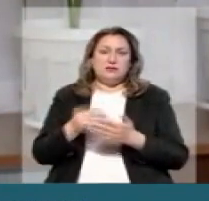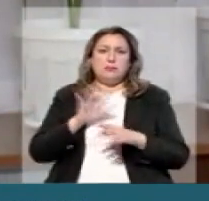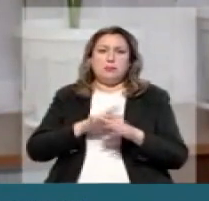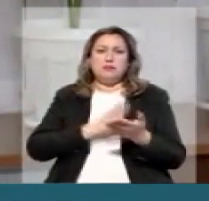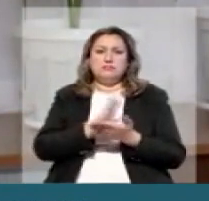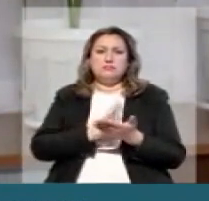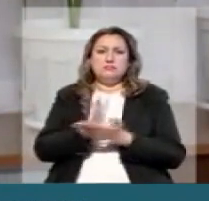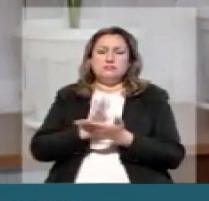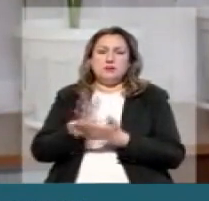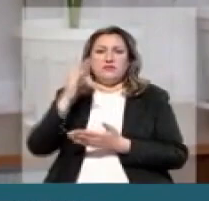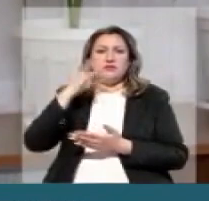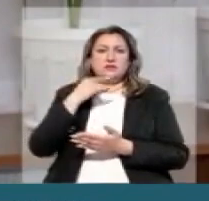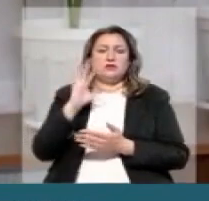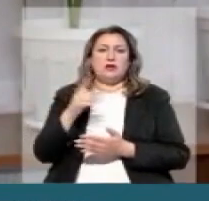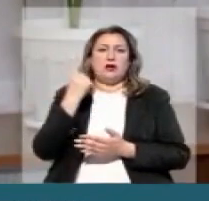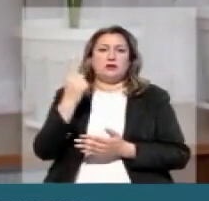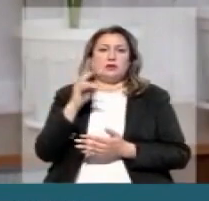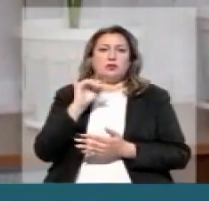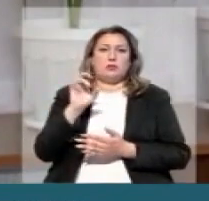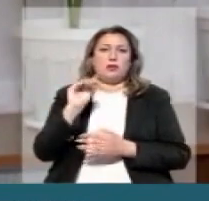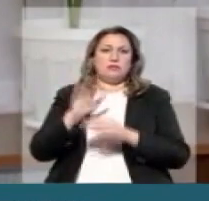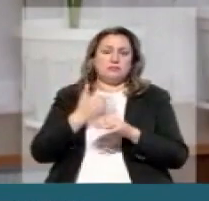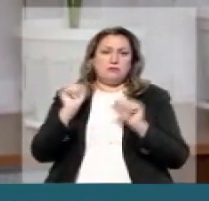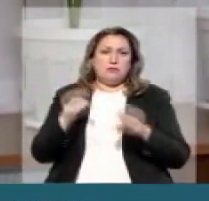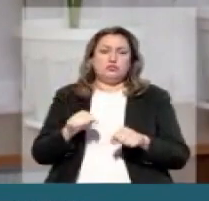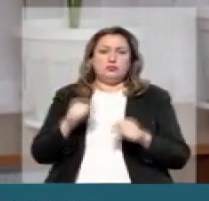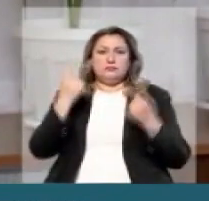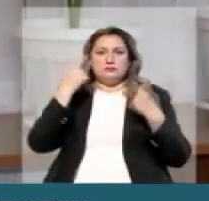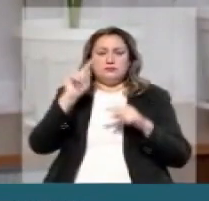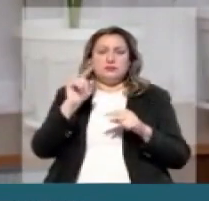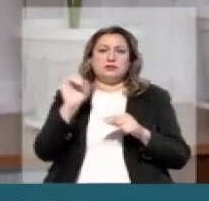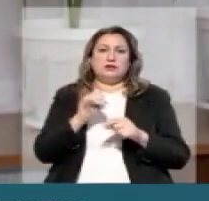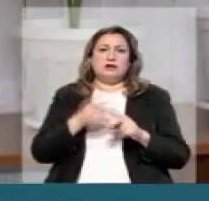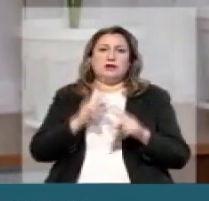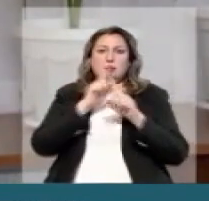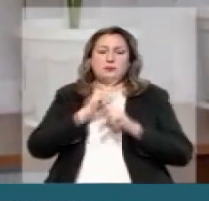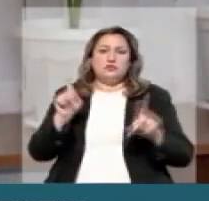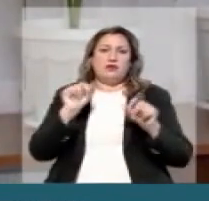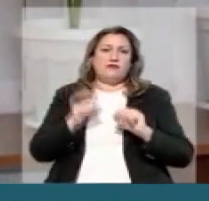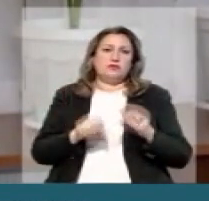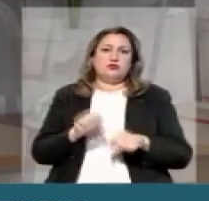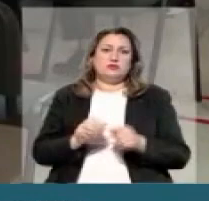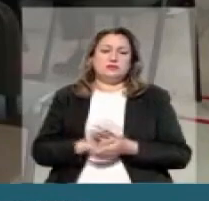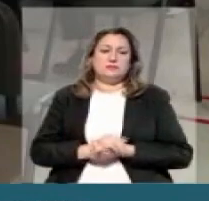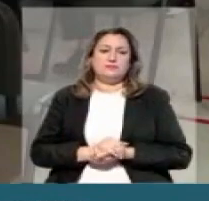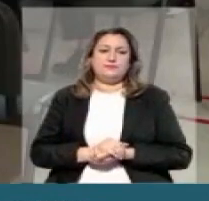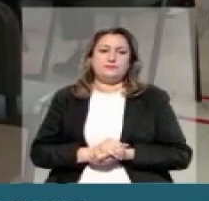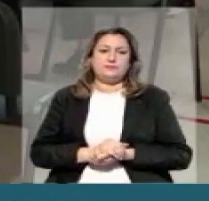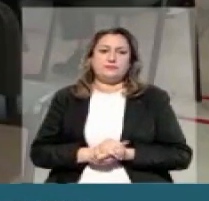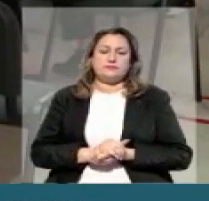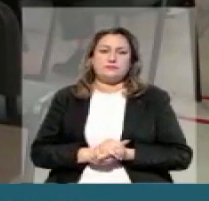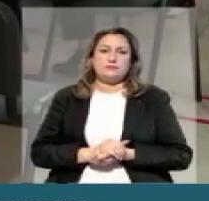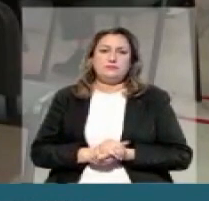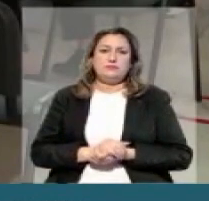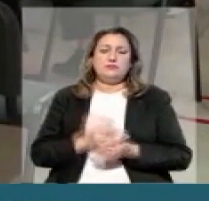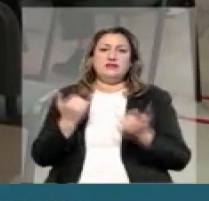Нұрбанк стартаптарды қаржыландырады екен. Әрине, бұл бірегей мүмкіндік. Банк тарапынан үлкен қолдау. Бүгінде Нұрбанк